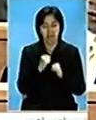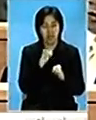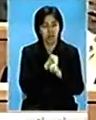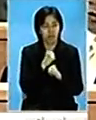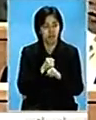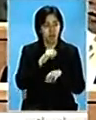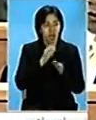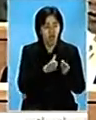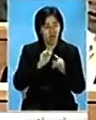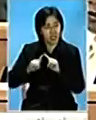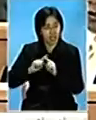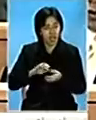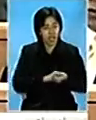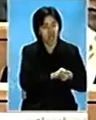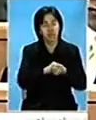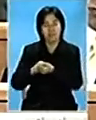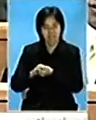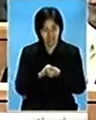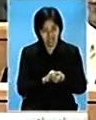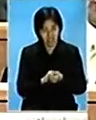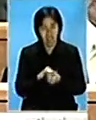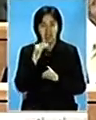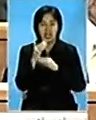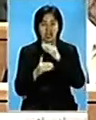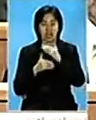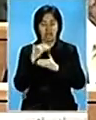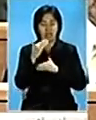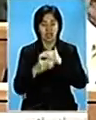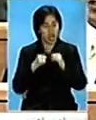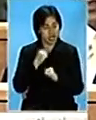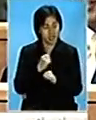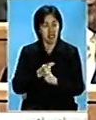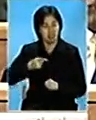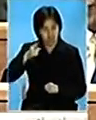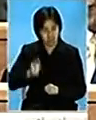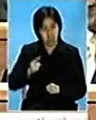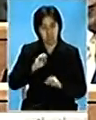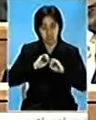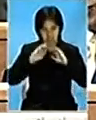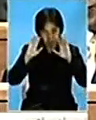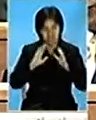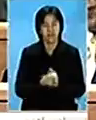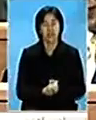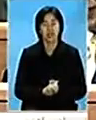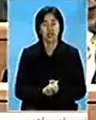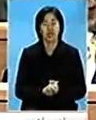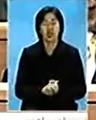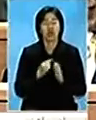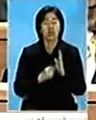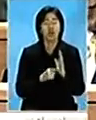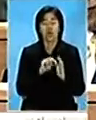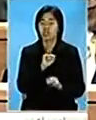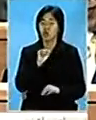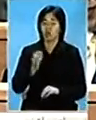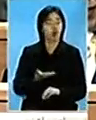ต้องเข้ามามีส่วนร่วมกันในการที่จะขับเคลื่อนอย่างเป็นจริงเป็นจังไม่นั้นท่านลองฟังดูเสียงที่พูดในสภ